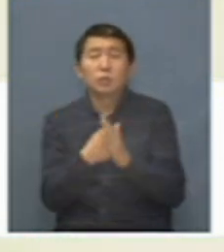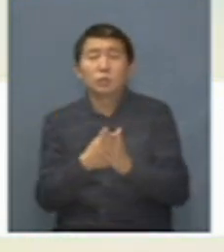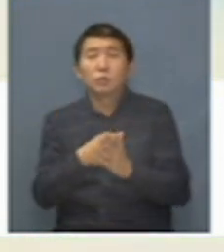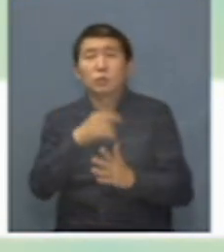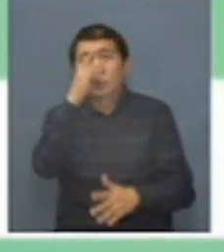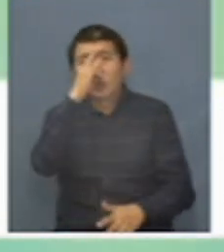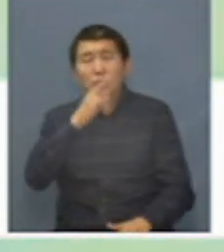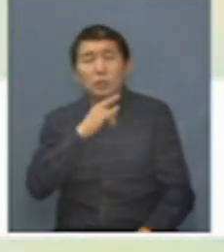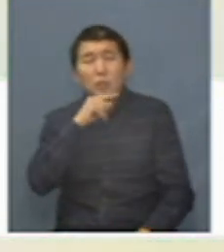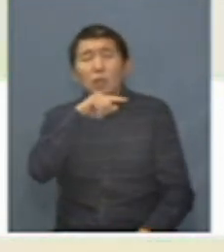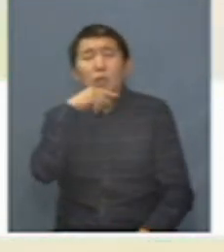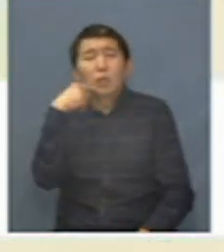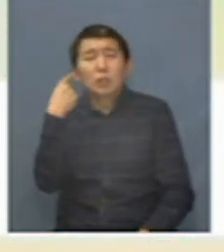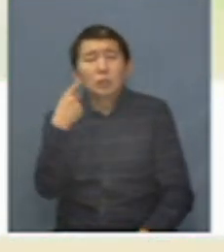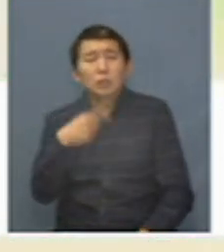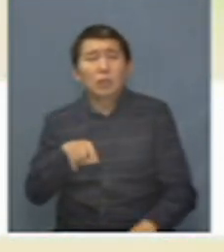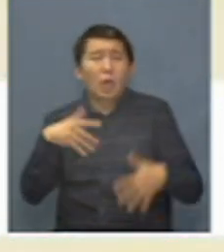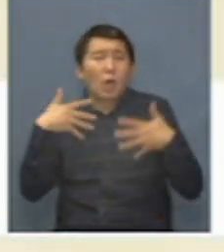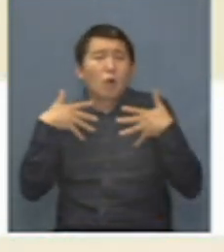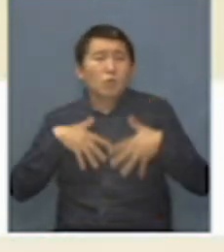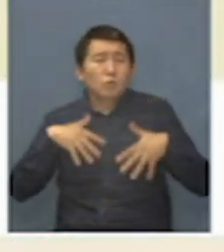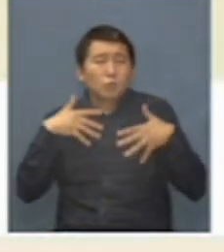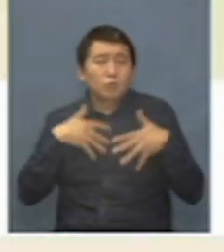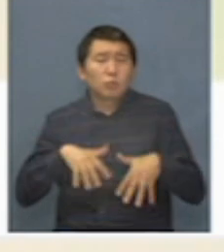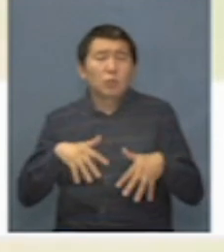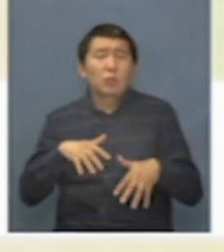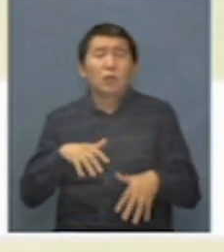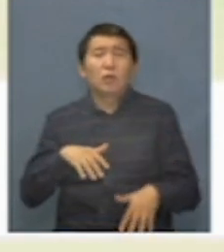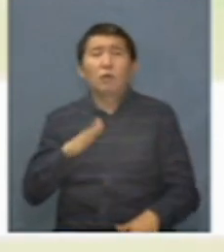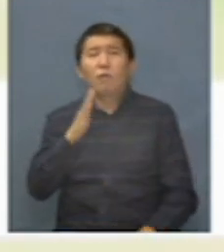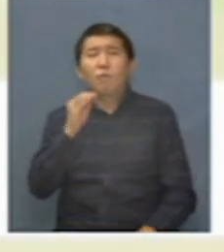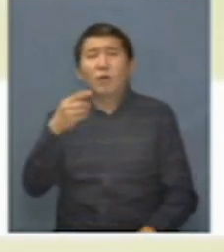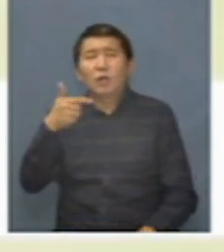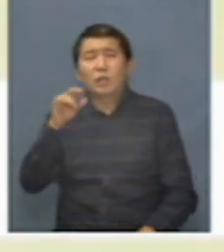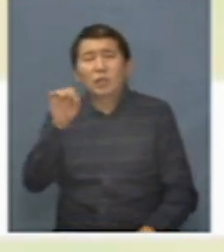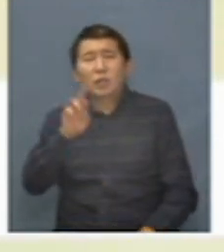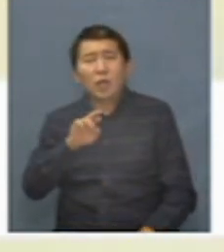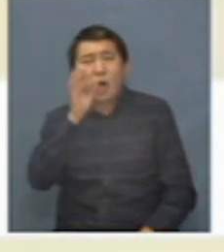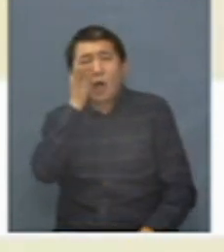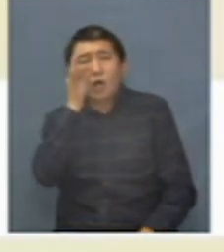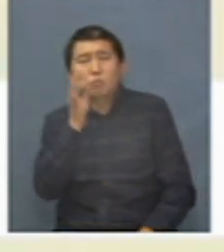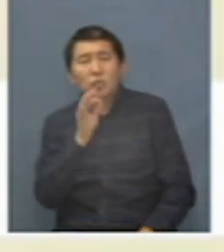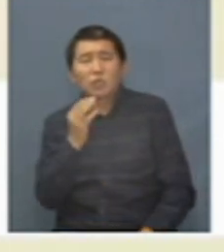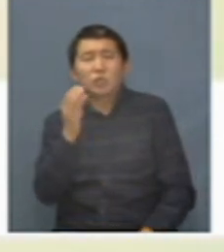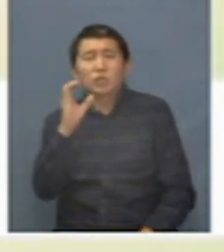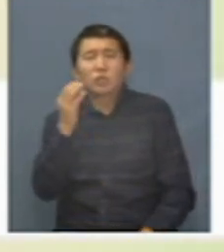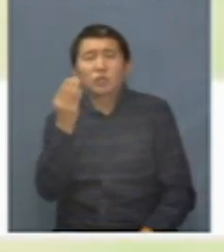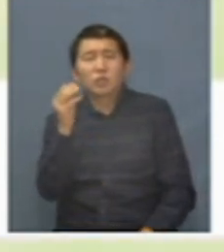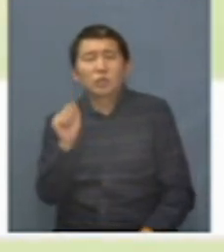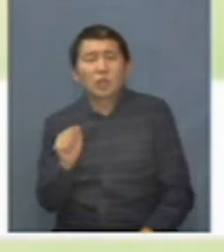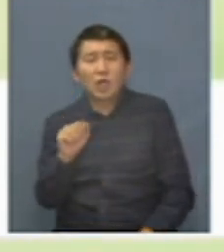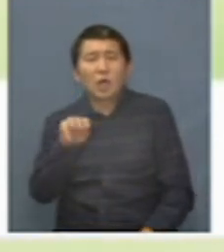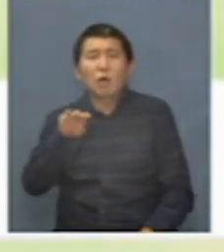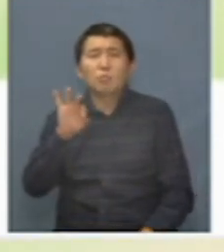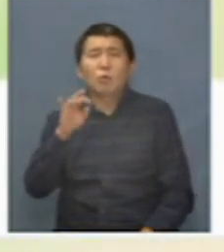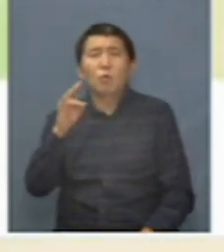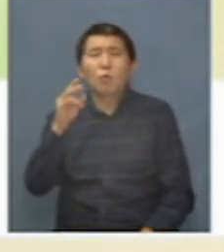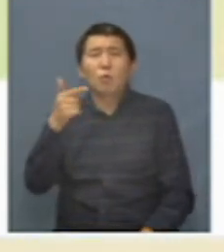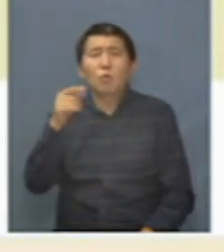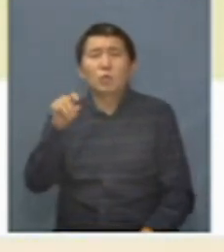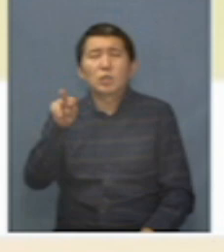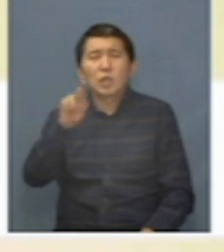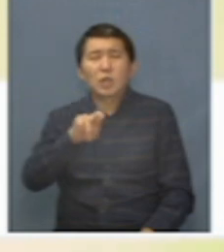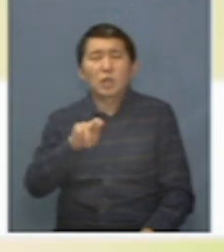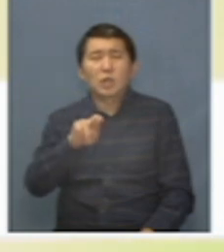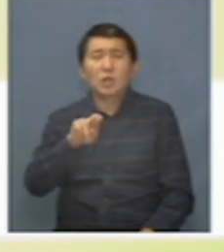Казахстан Россия Грузия Турция Болгария Сербия Венгрия Австрия Германия Франция США Китай Монголия Россия Казахстан